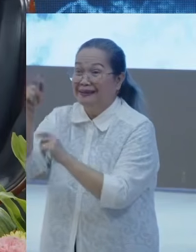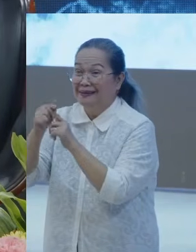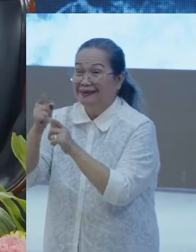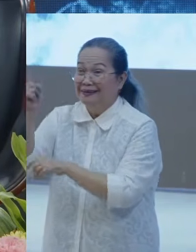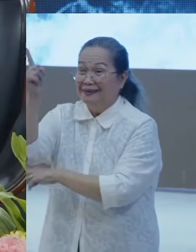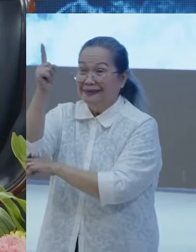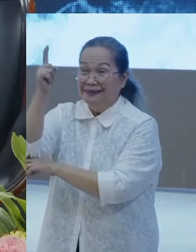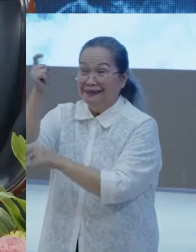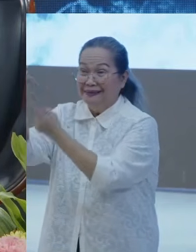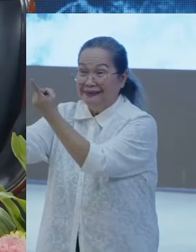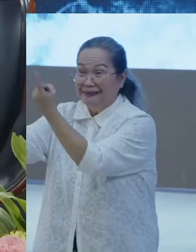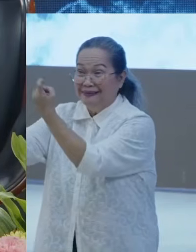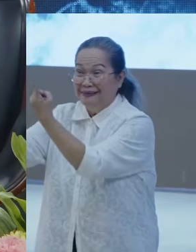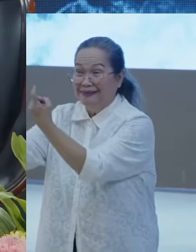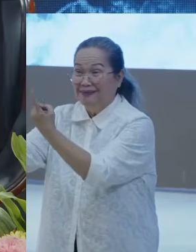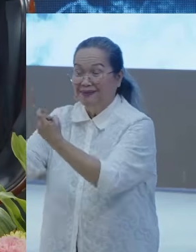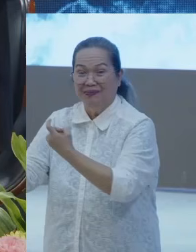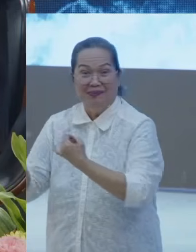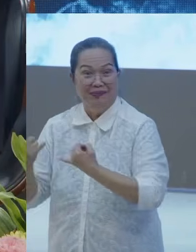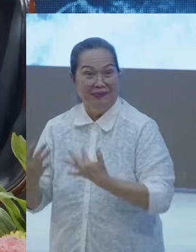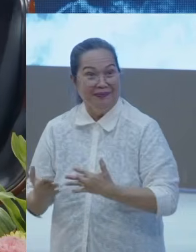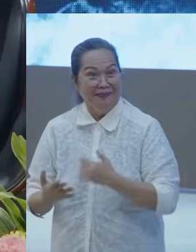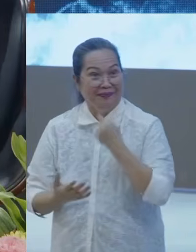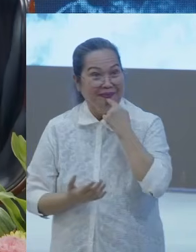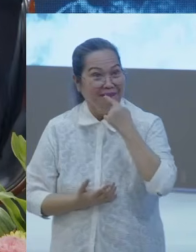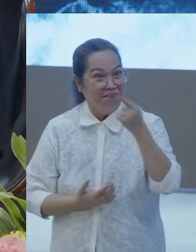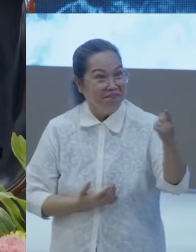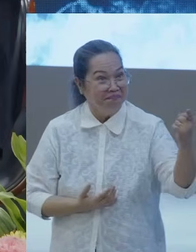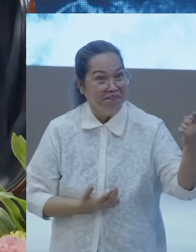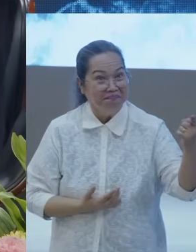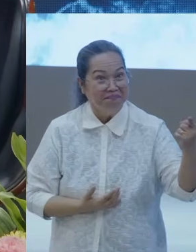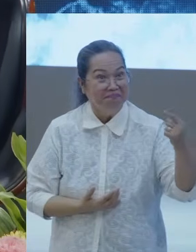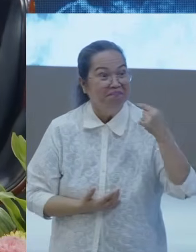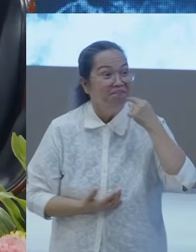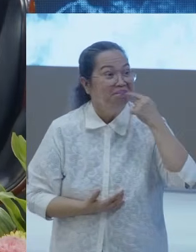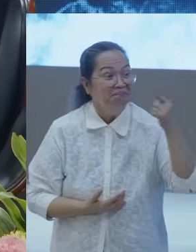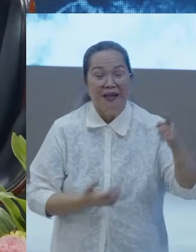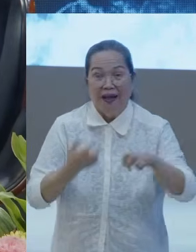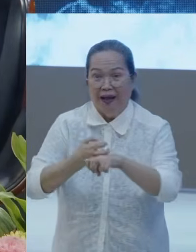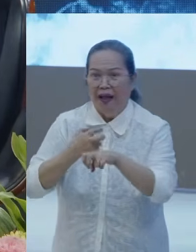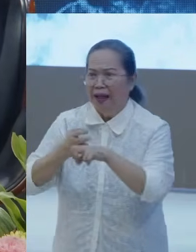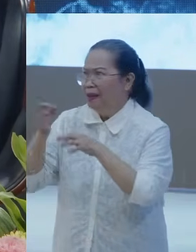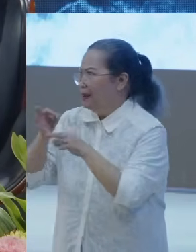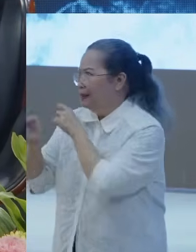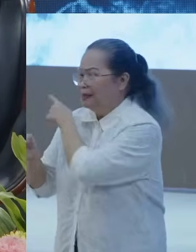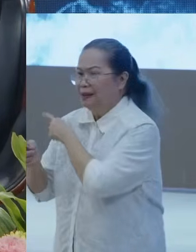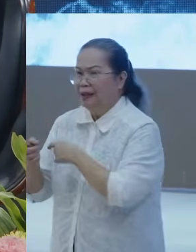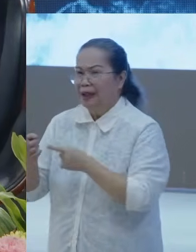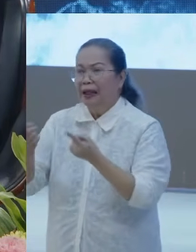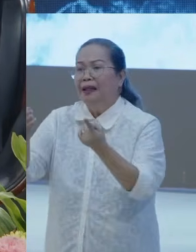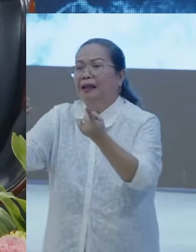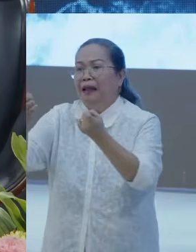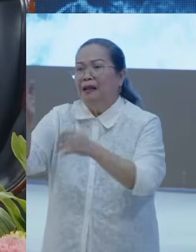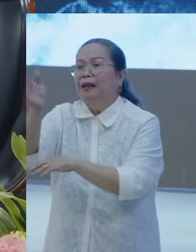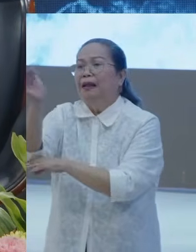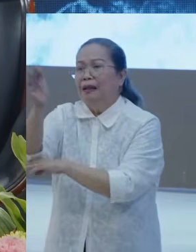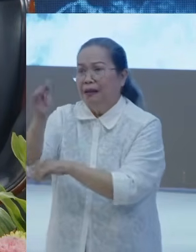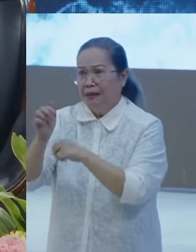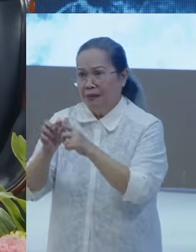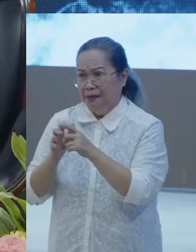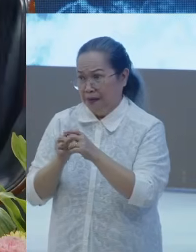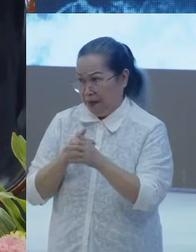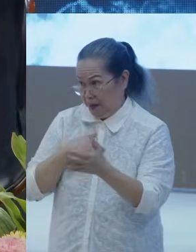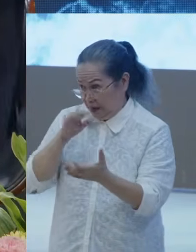Kasi, yung gusto kong gamitin na salita, mahirap po sabihin eh. Talipandas. Mag-asawa ka ng